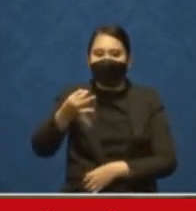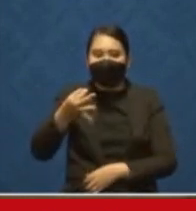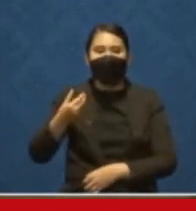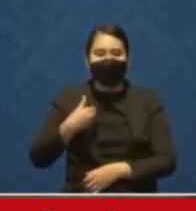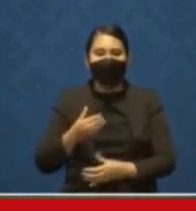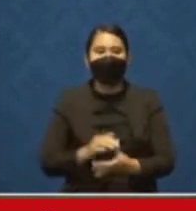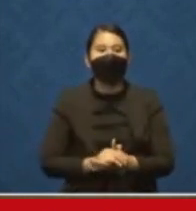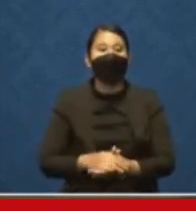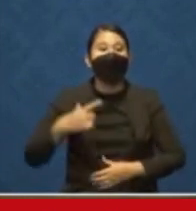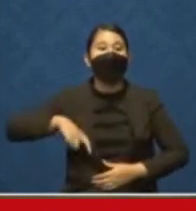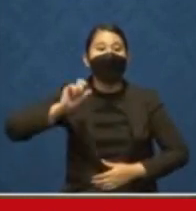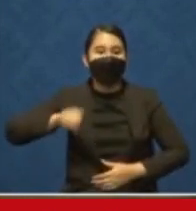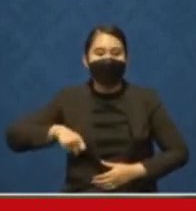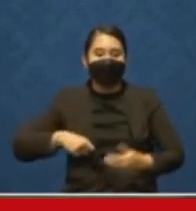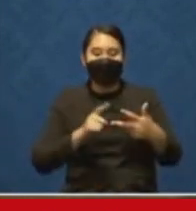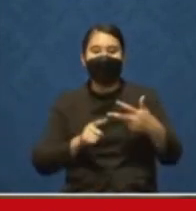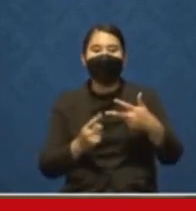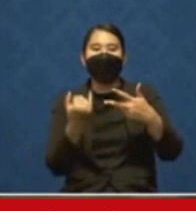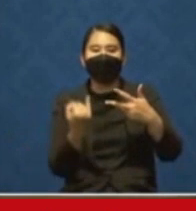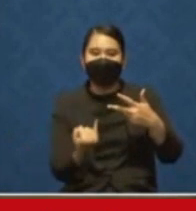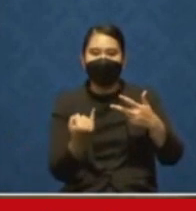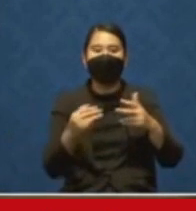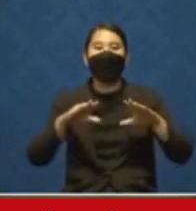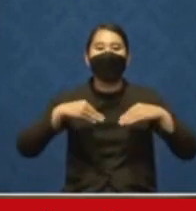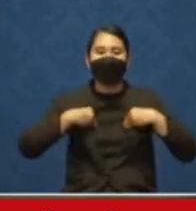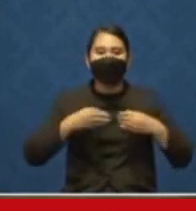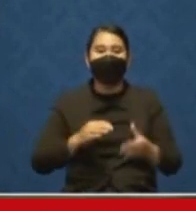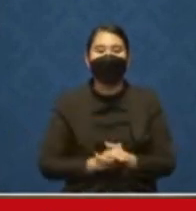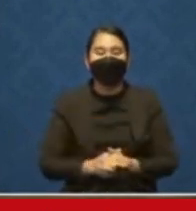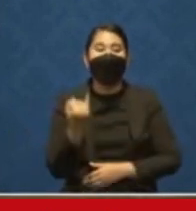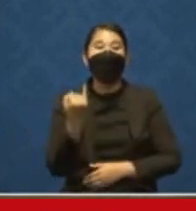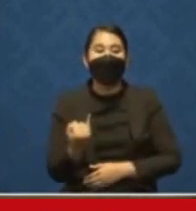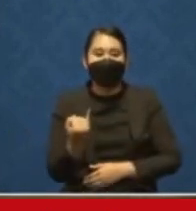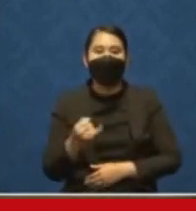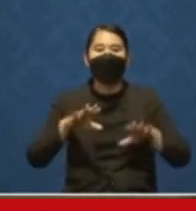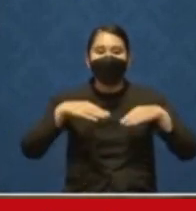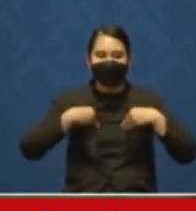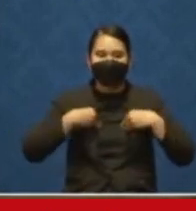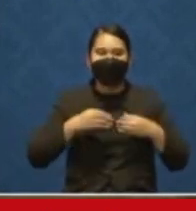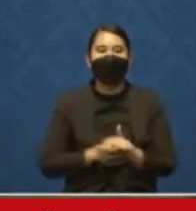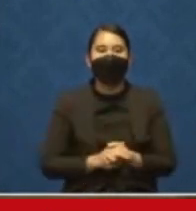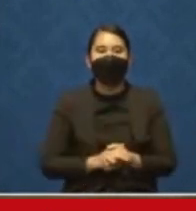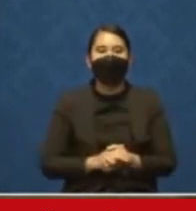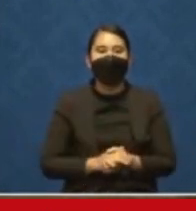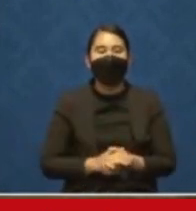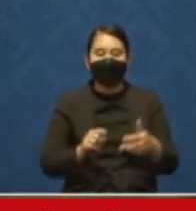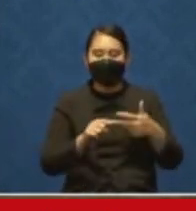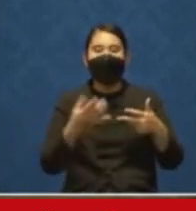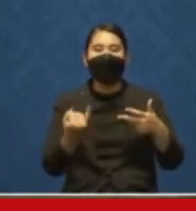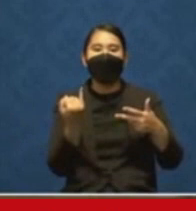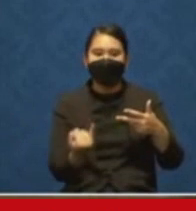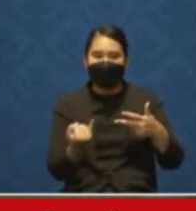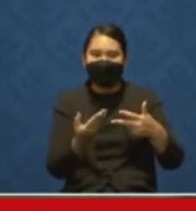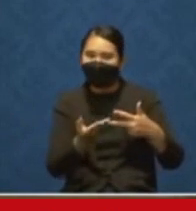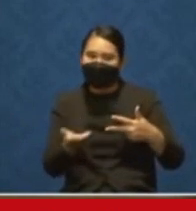ทำไปทำมาก็รัฐก็มีปัญหากับรัฐก็ฟ้องร้องกันว่าศาลชั้นต้น